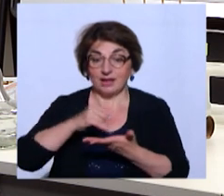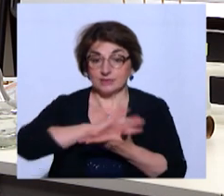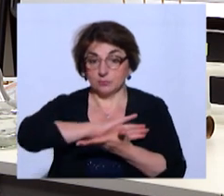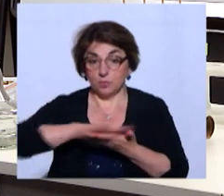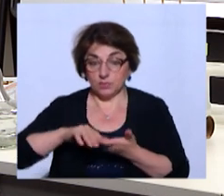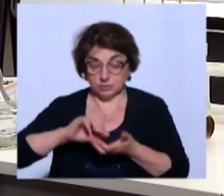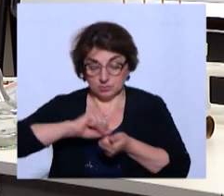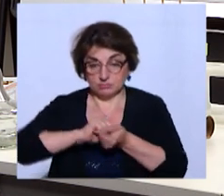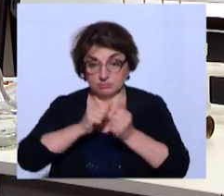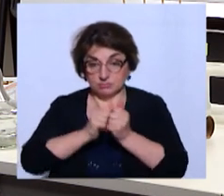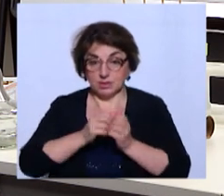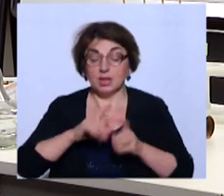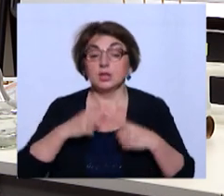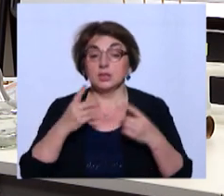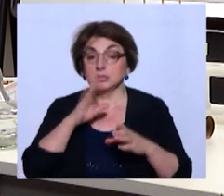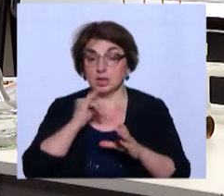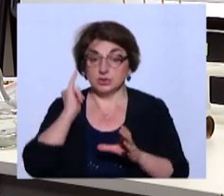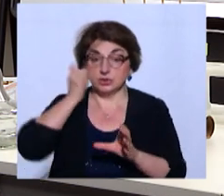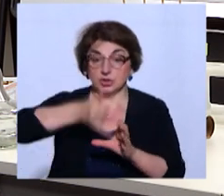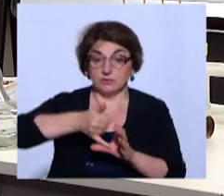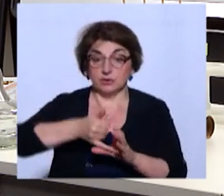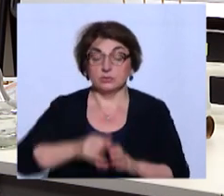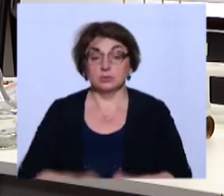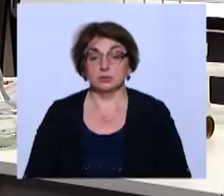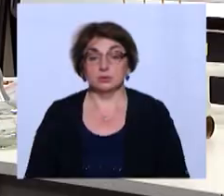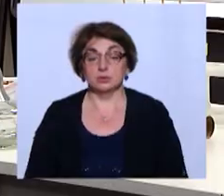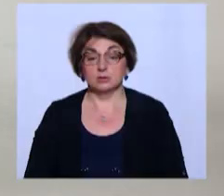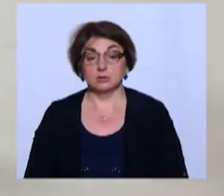და მოვათავსოთ წყალში.